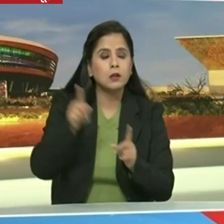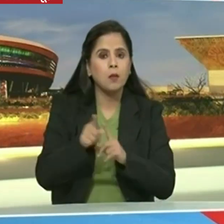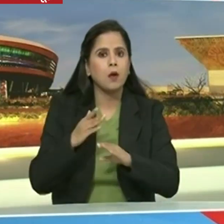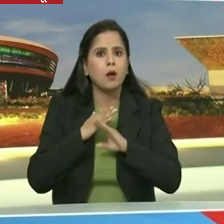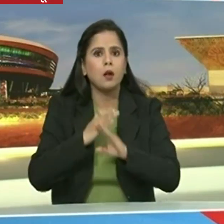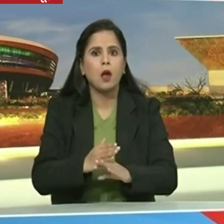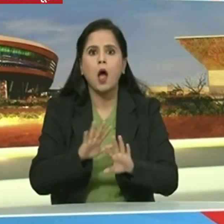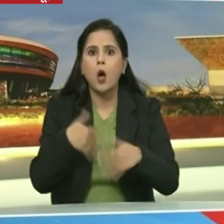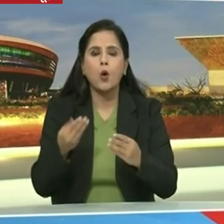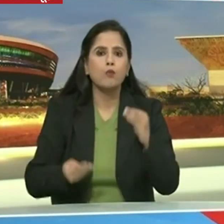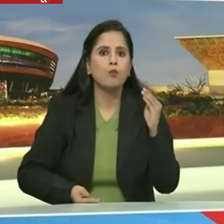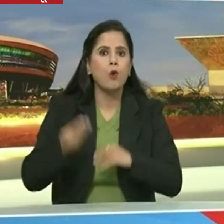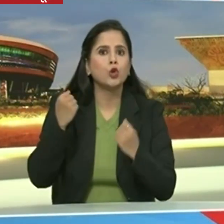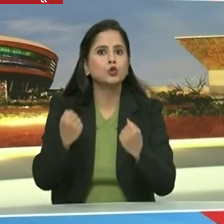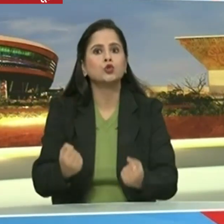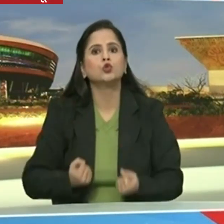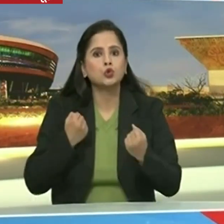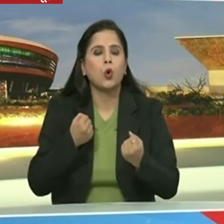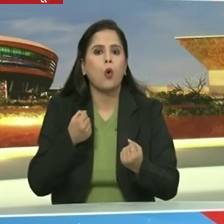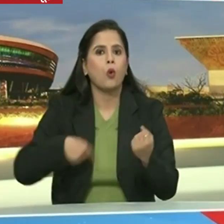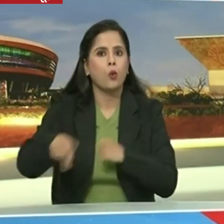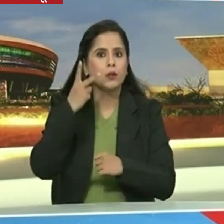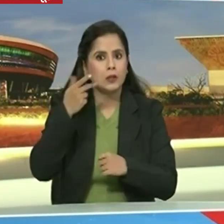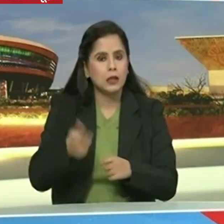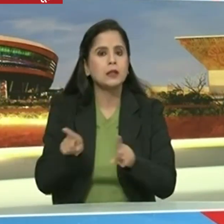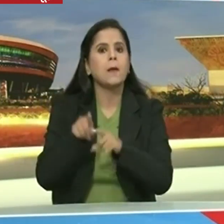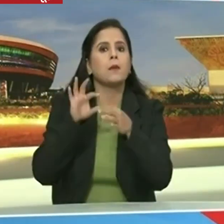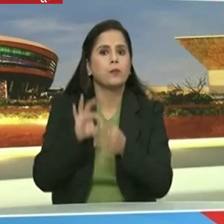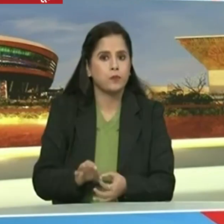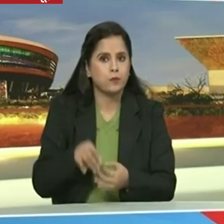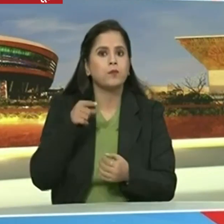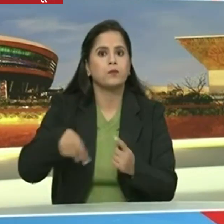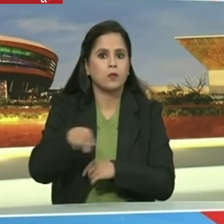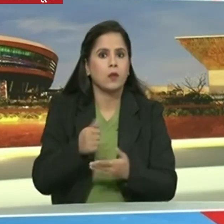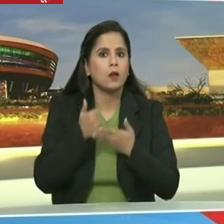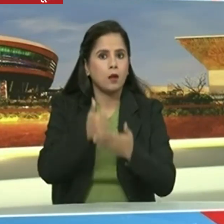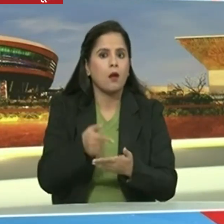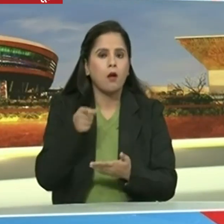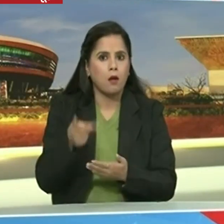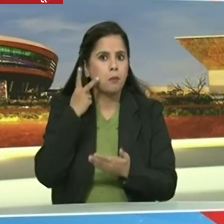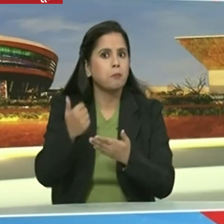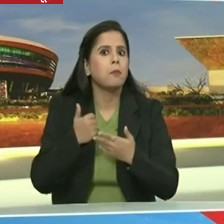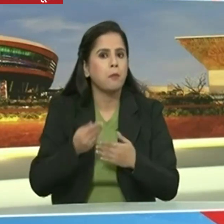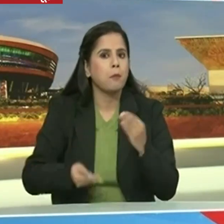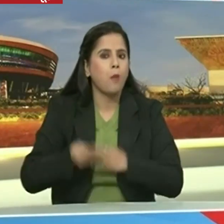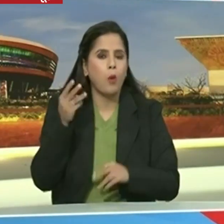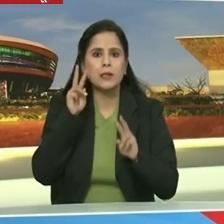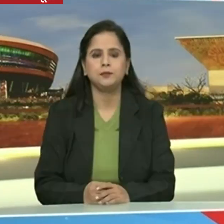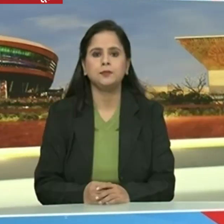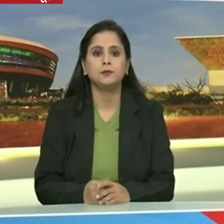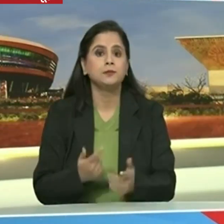रक्षा तंत्र को और ज़्यादा मजबूत और सशक्त बनाने की दृष्टि से और ज़्यादा सहायक साबित होते हुए नज़र आते